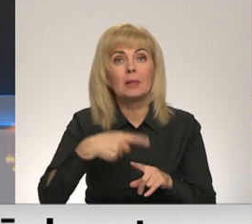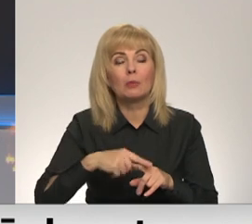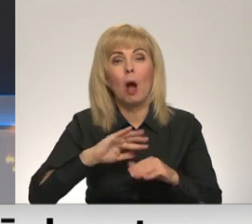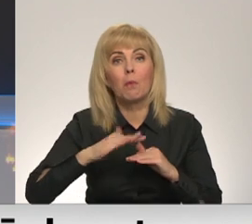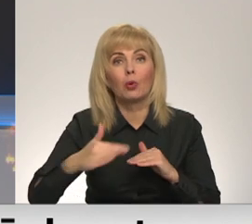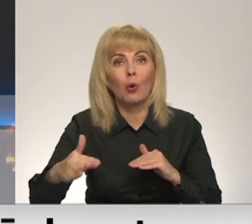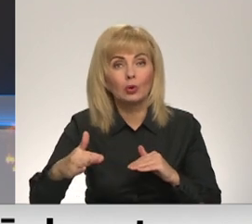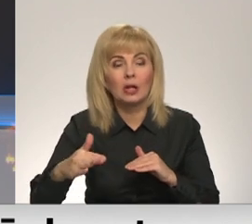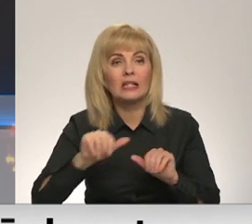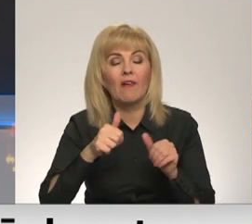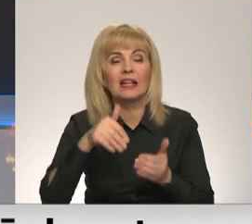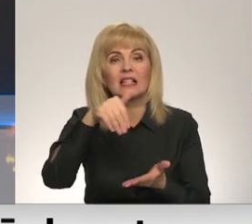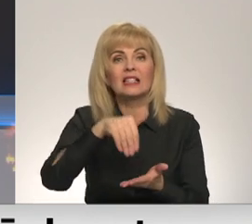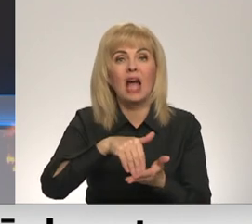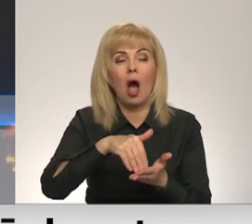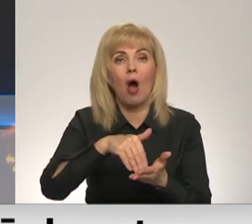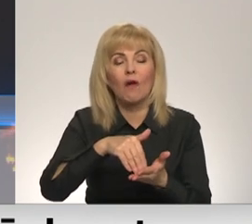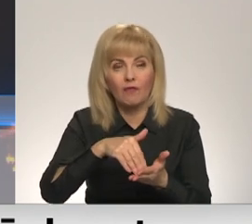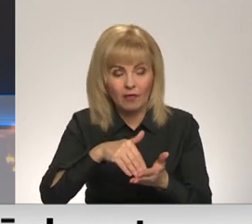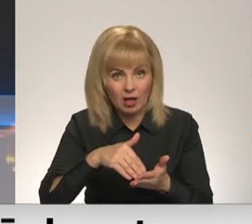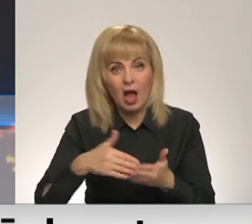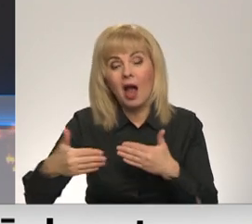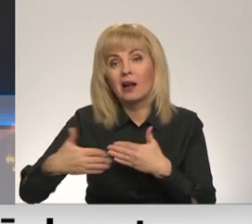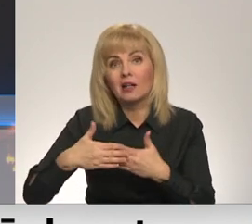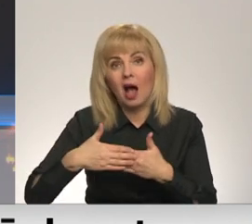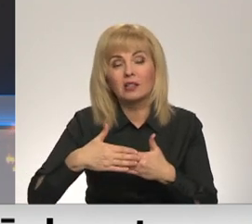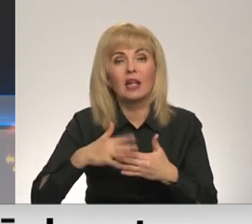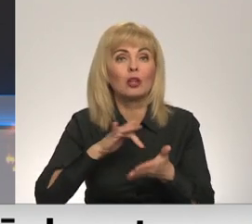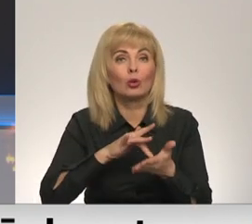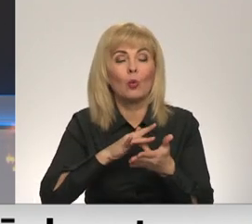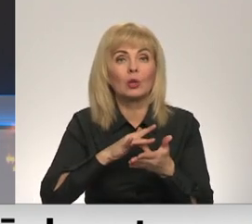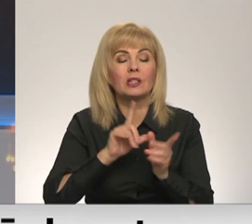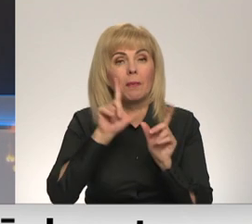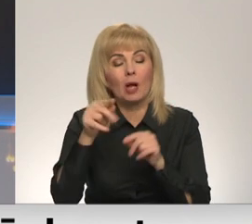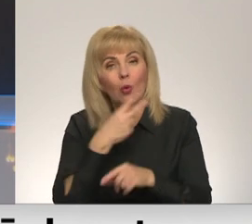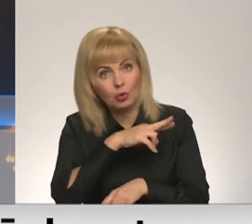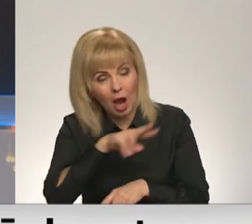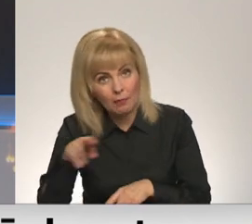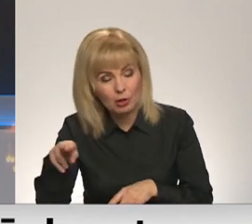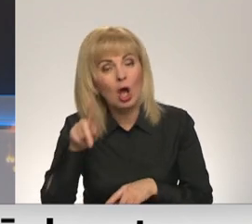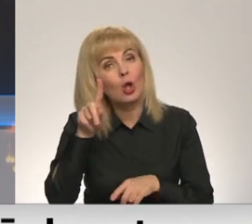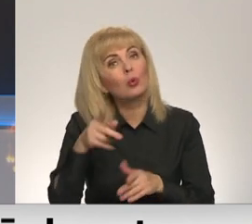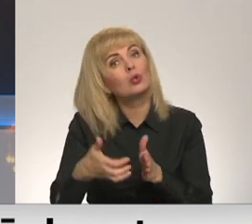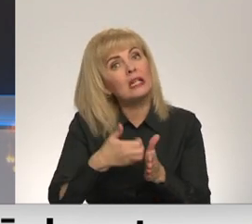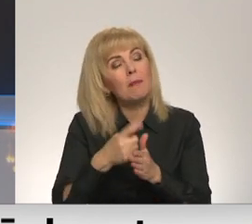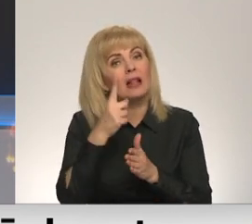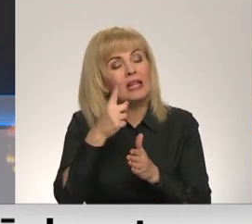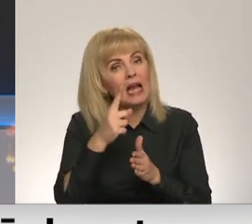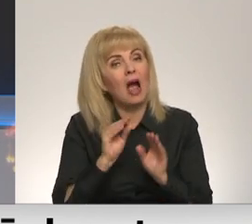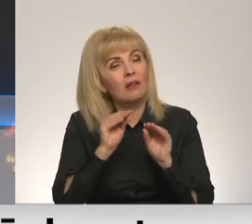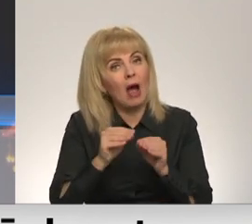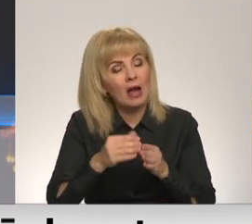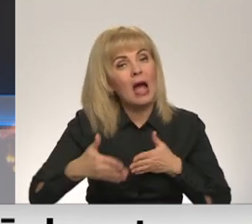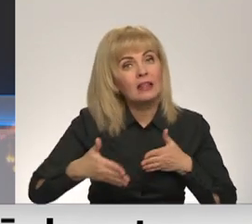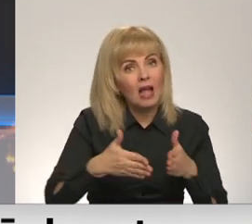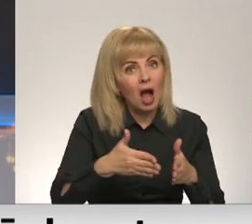izveidojies stāvkrasts. Tosteidz vēroti turisti, tāpēc dabas pārvalde aicina izmantot tikai ierīkotās takas, lai intensīvajā